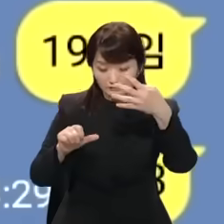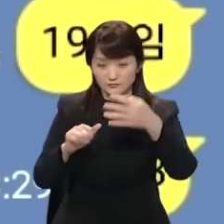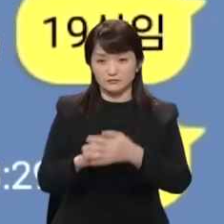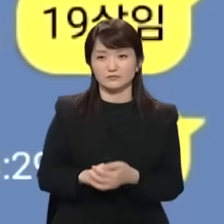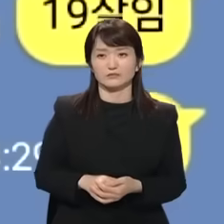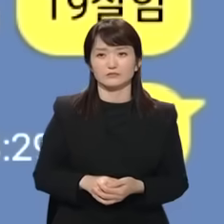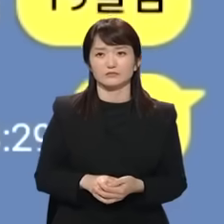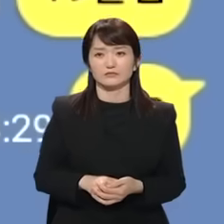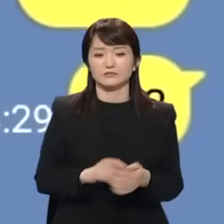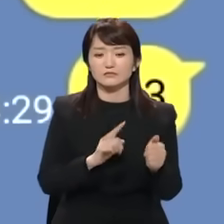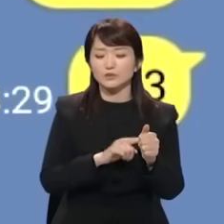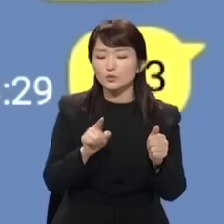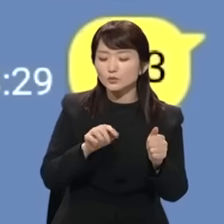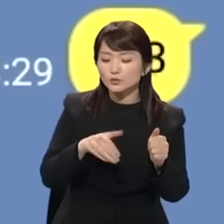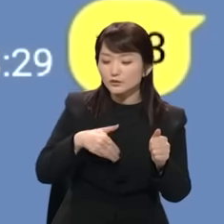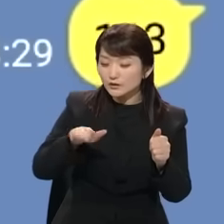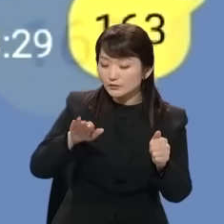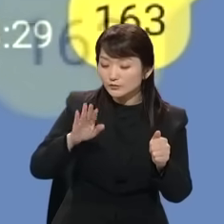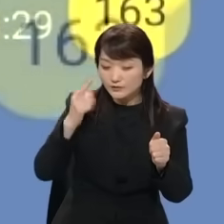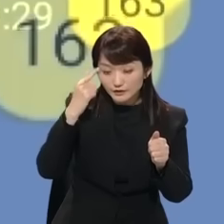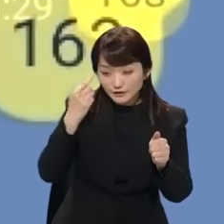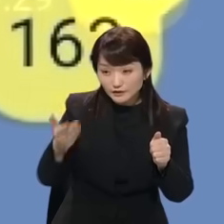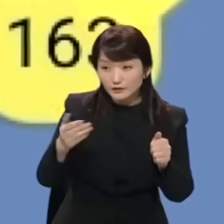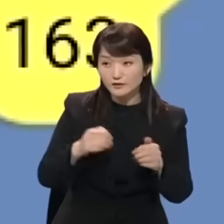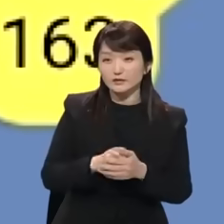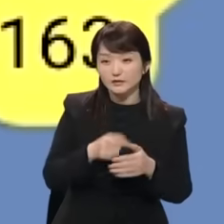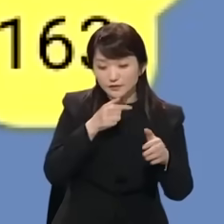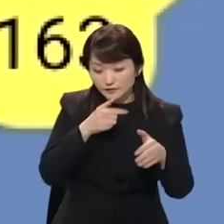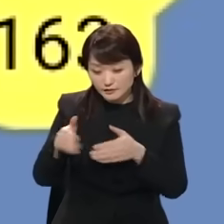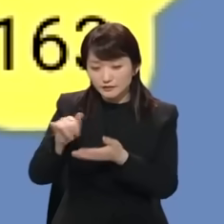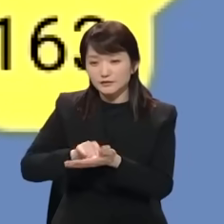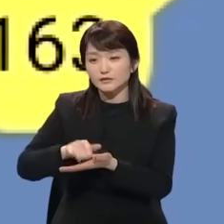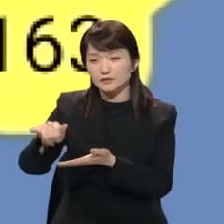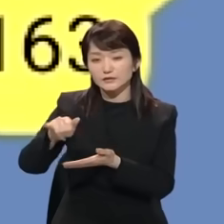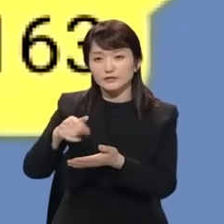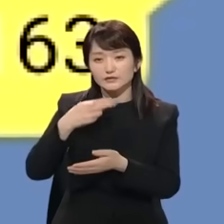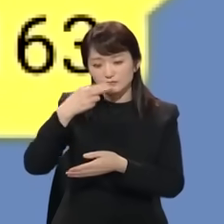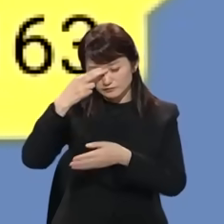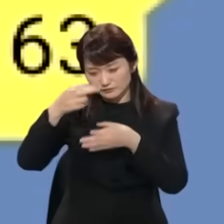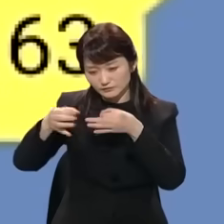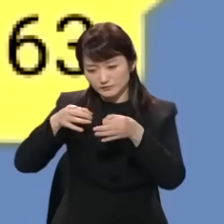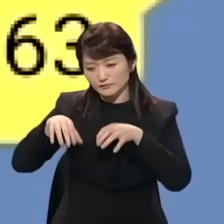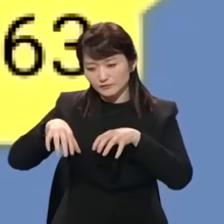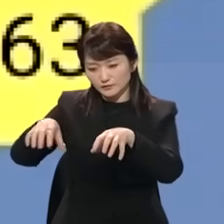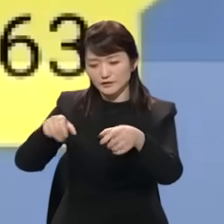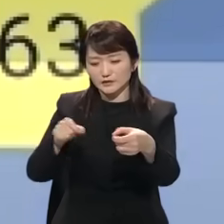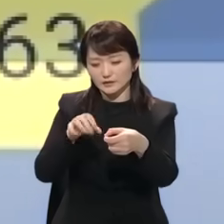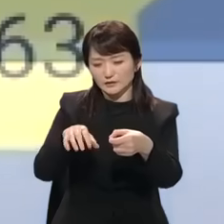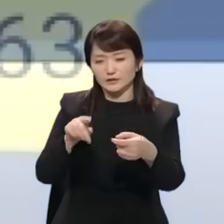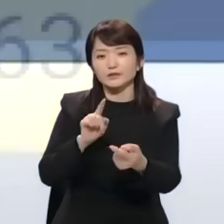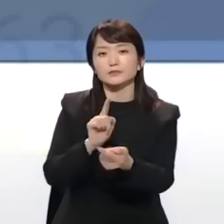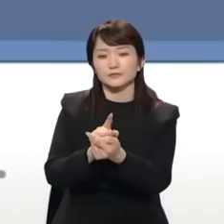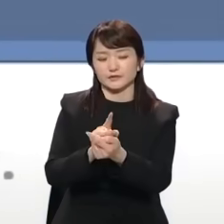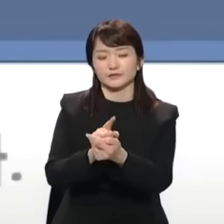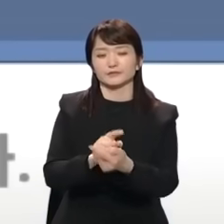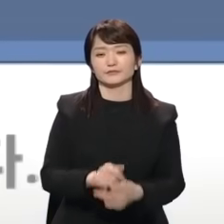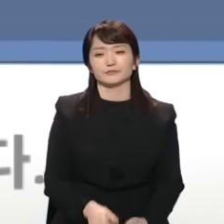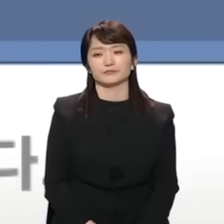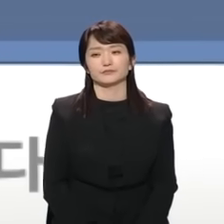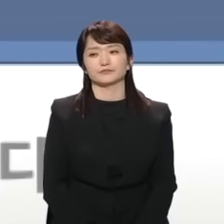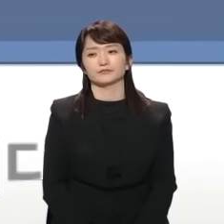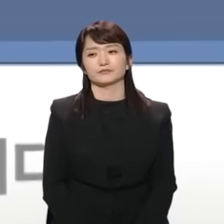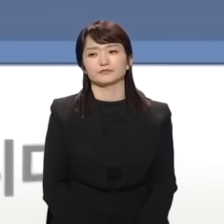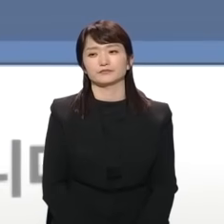남성이 어디로 가면 되나요? 라고 문자를 보내길래 이 경기도 김포에 있는 한 유흥가 여기 앞에서 만납시다 하고 약속 장소를